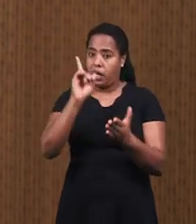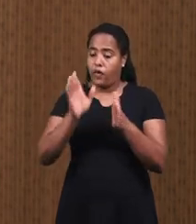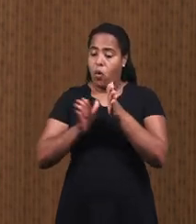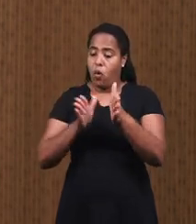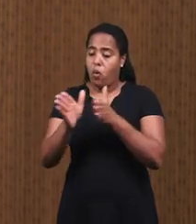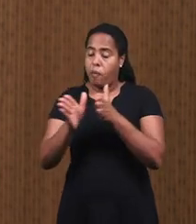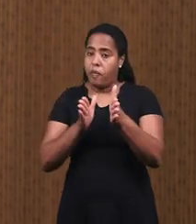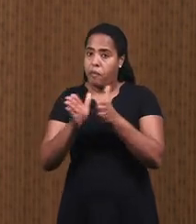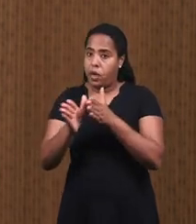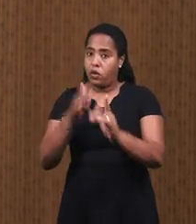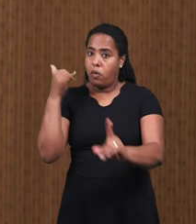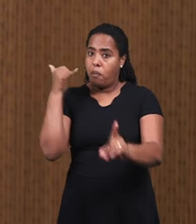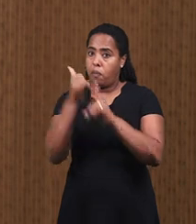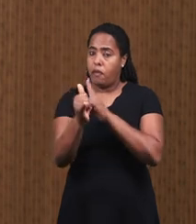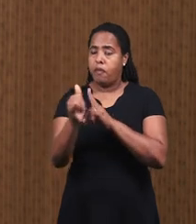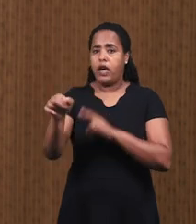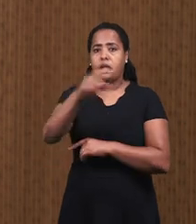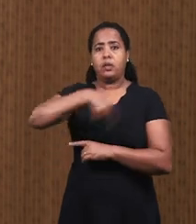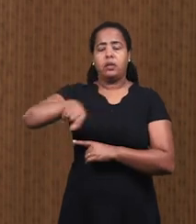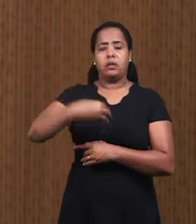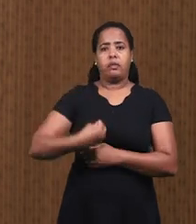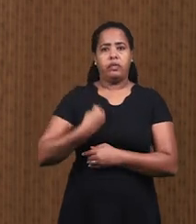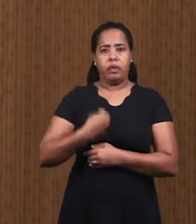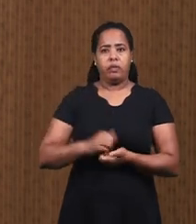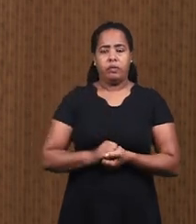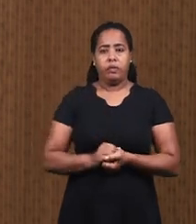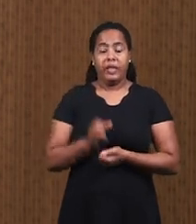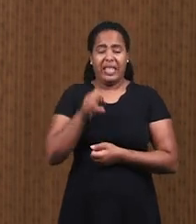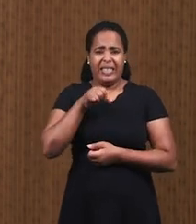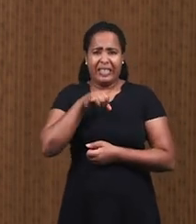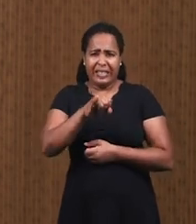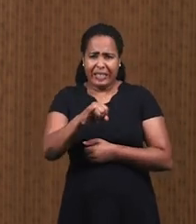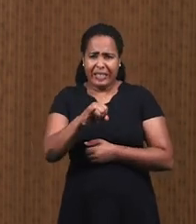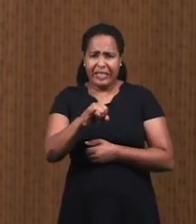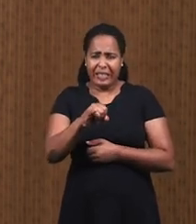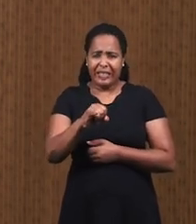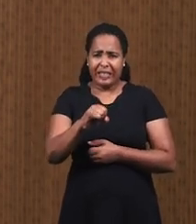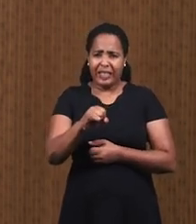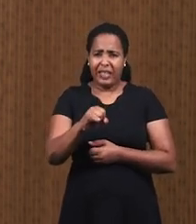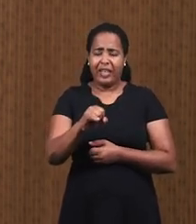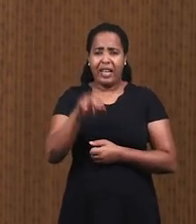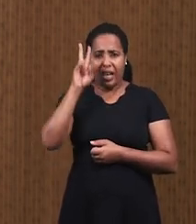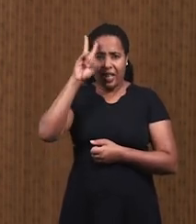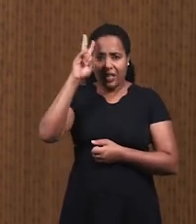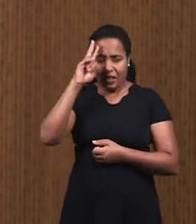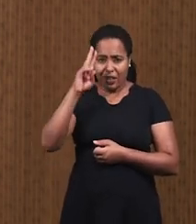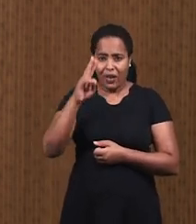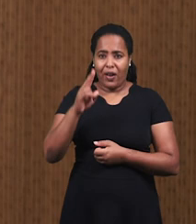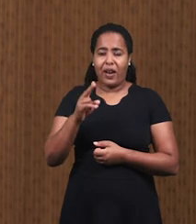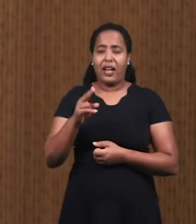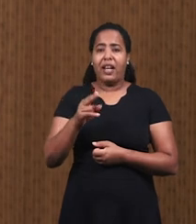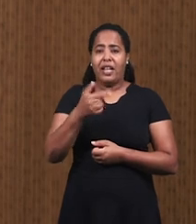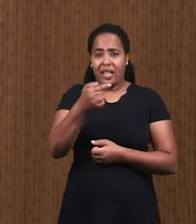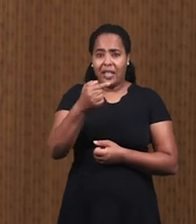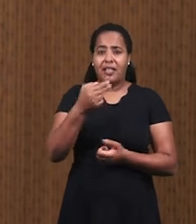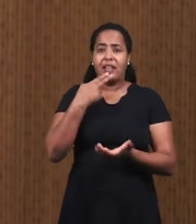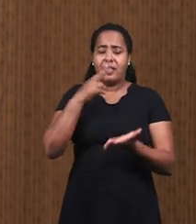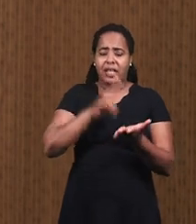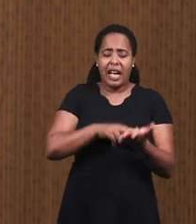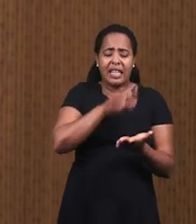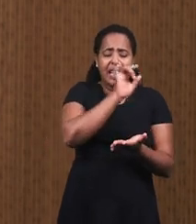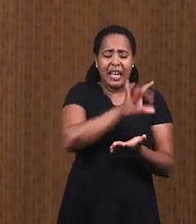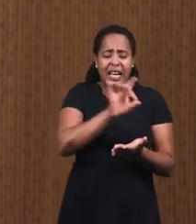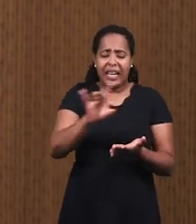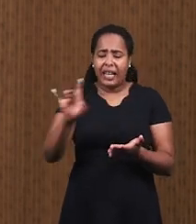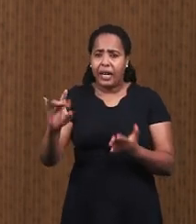le don prophétique qu'elle vit. Et si nous prenons l'histoire des 7 lettres, nous allons voir que chaque